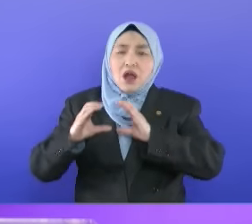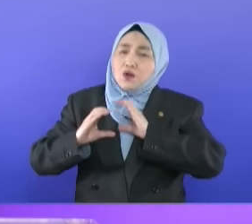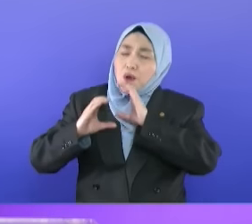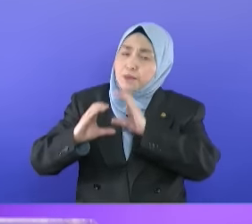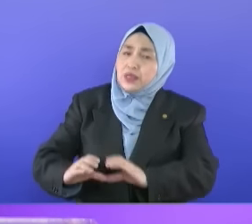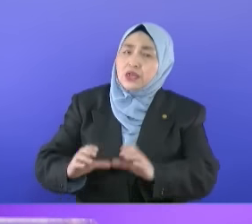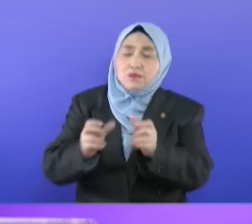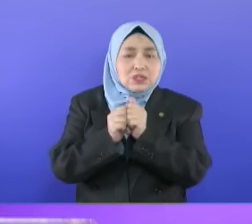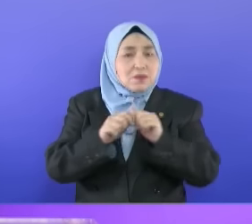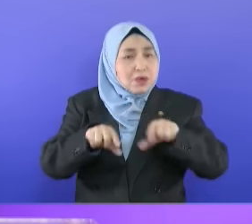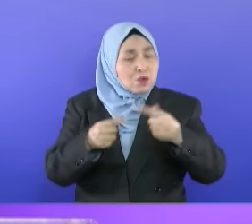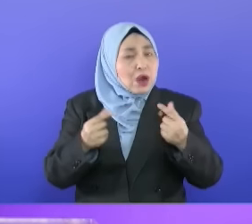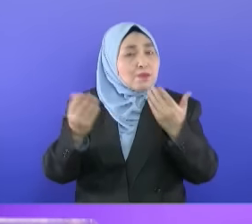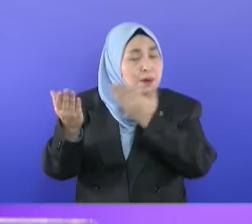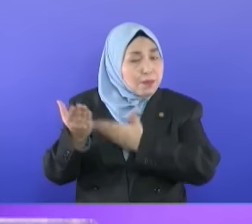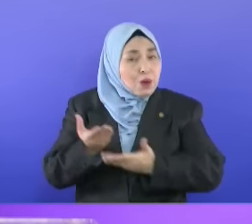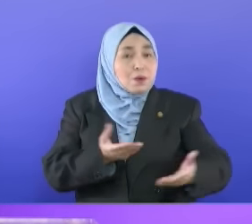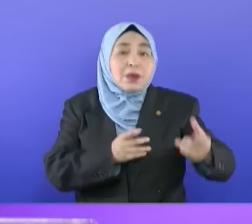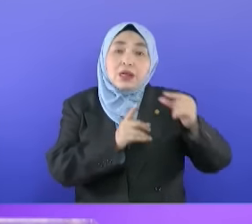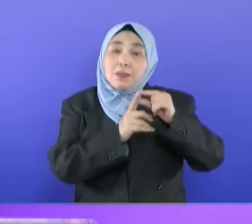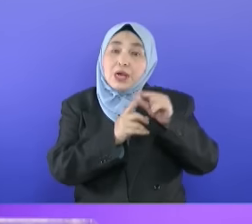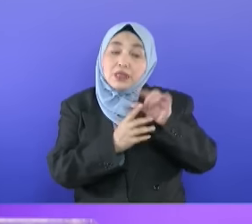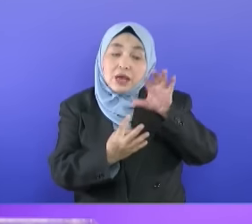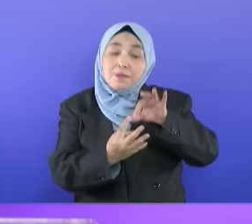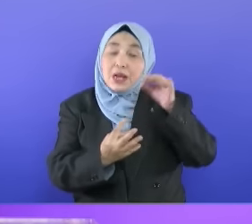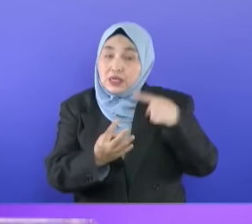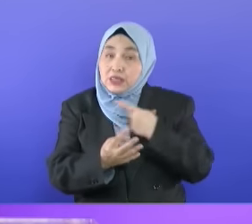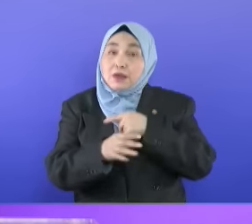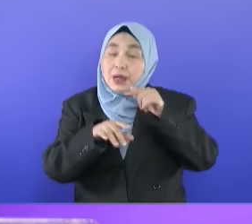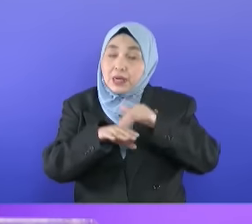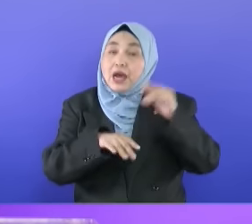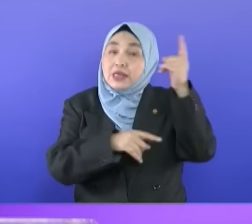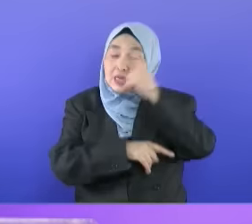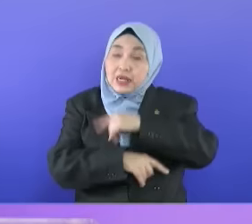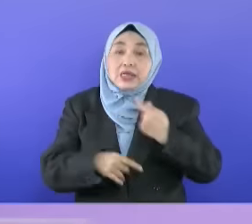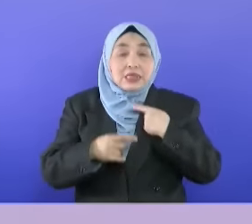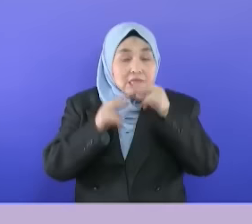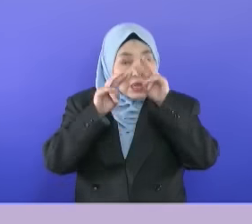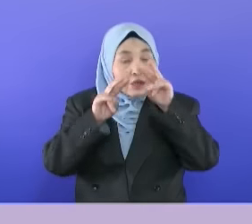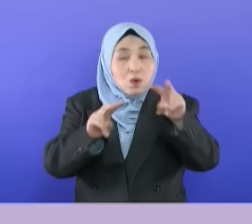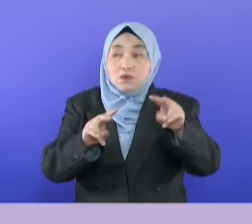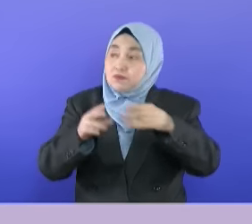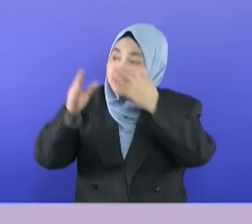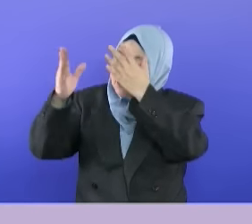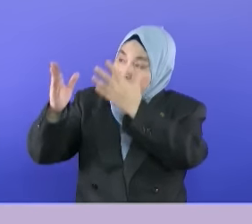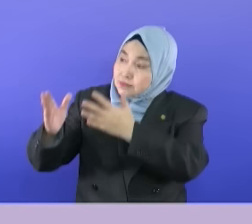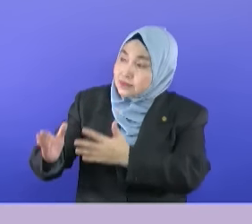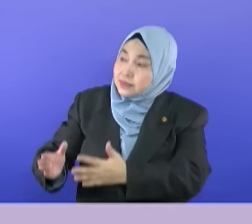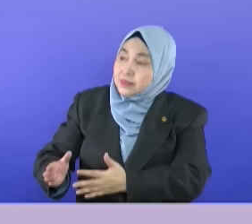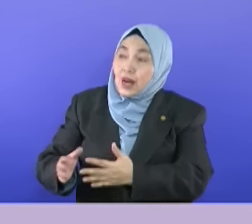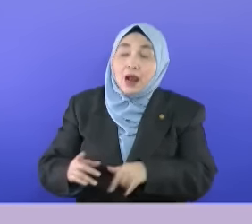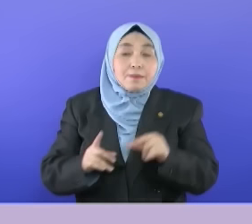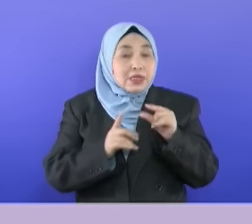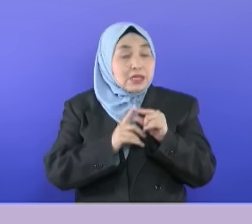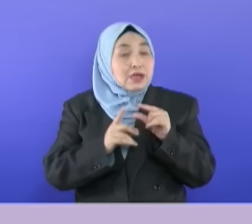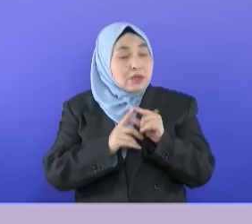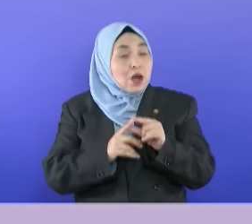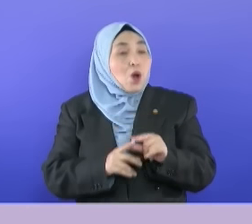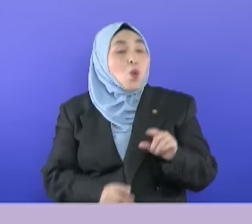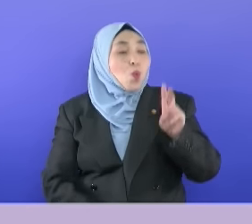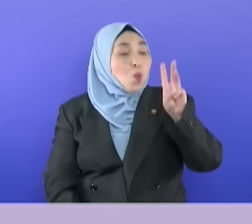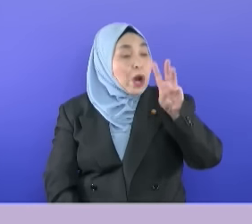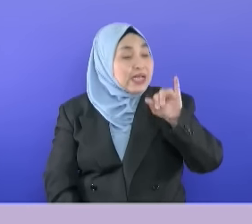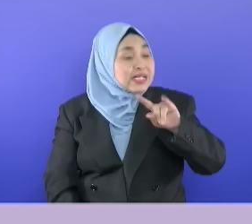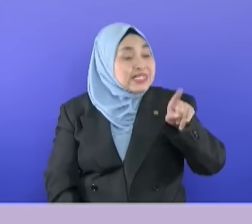bersama Alquran membawa kepada perkataan pilihan kita pada hari ini kita saksikan yaitu perkataannya ialah Waida